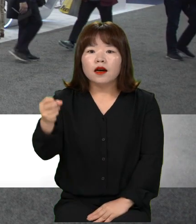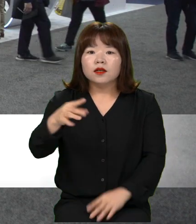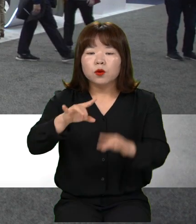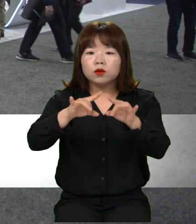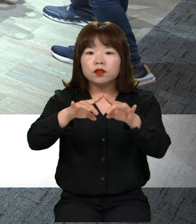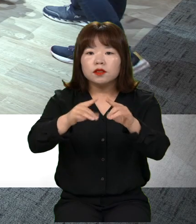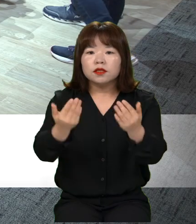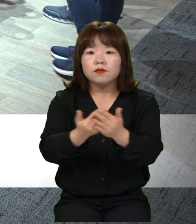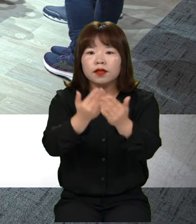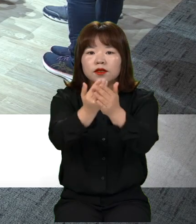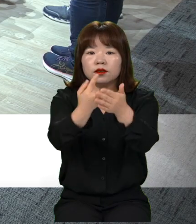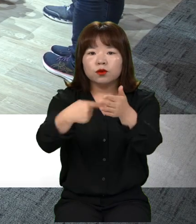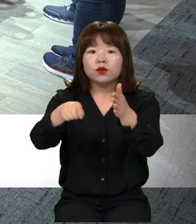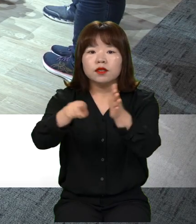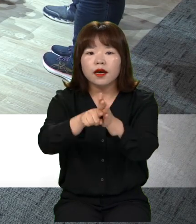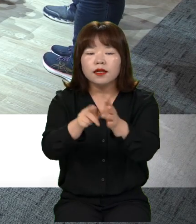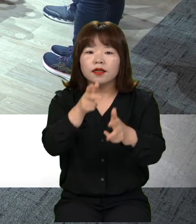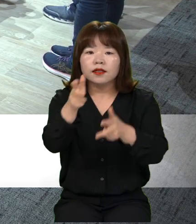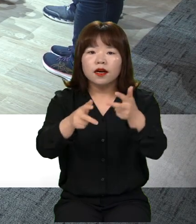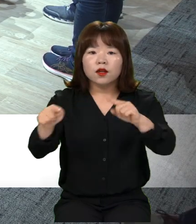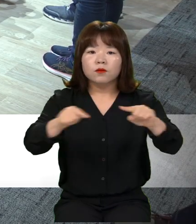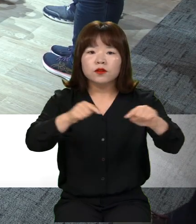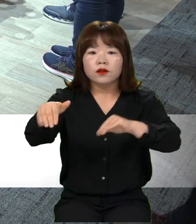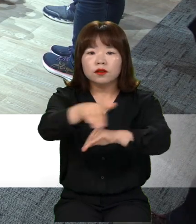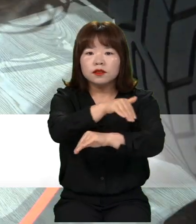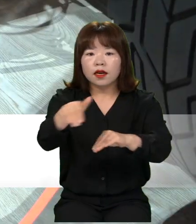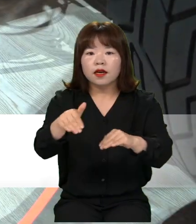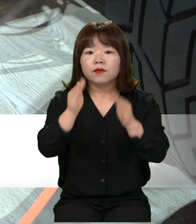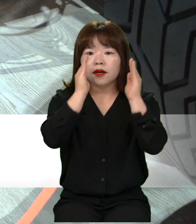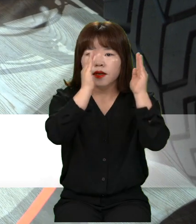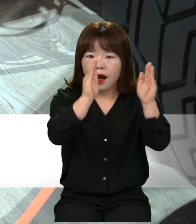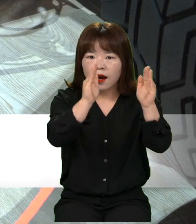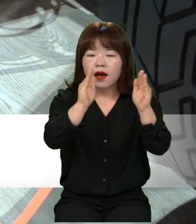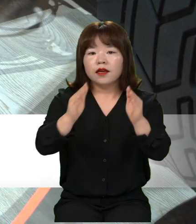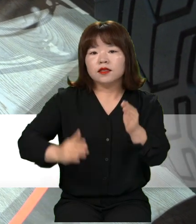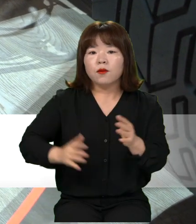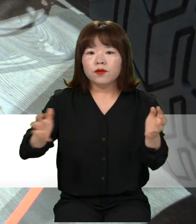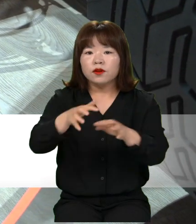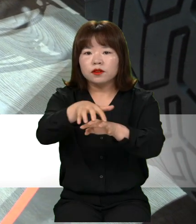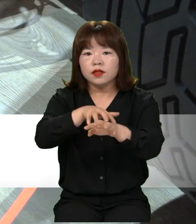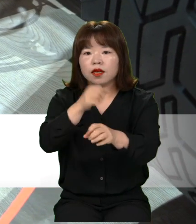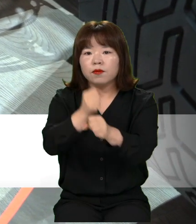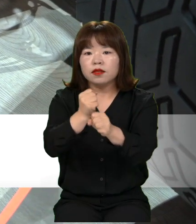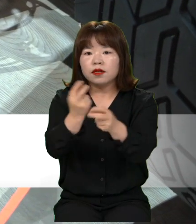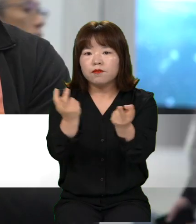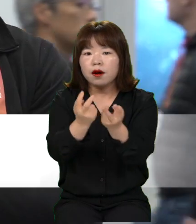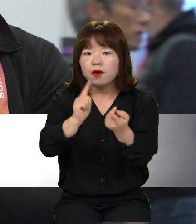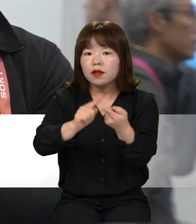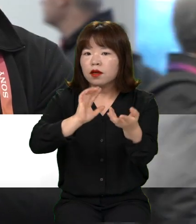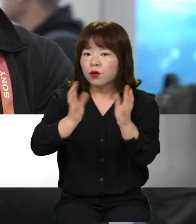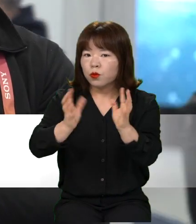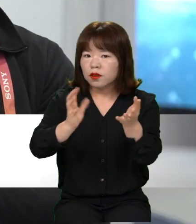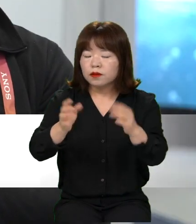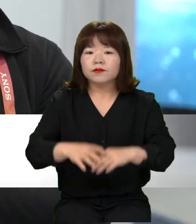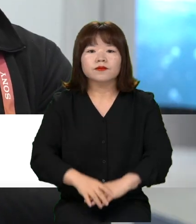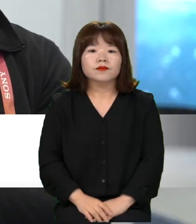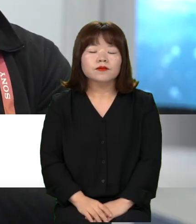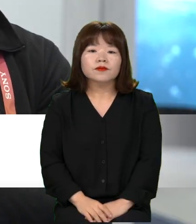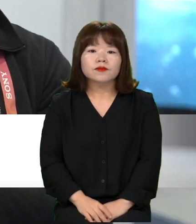이외에도 전지보국 시련을 위한 산업 정책 방향 협력 체계 구축 방안 등에 대해서도 여러 의견이